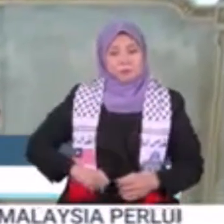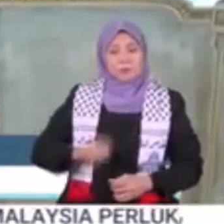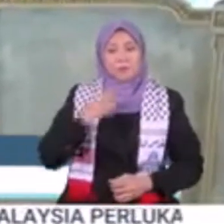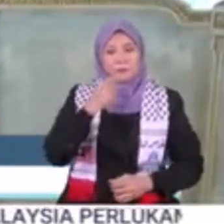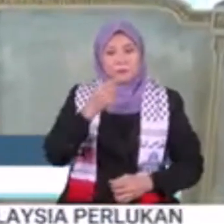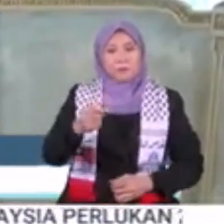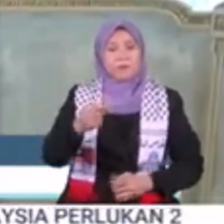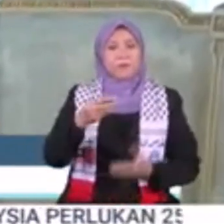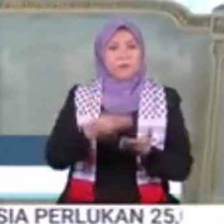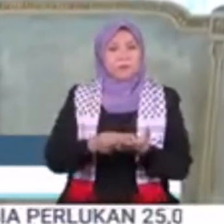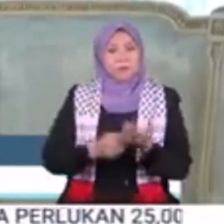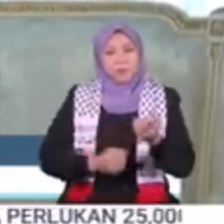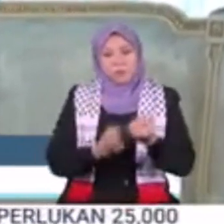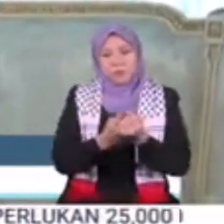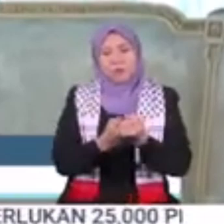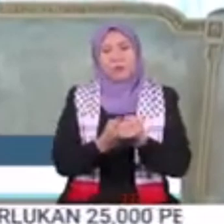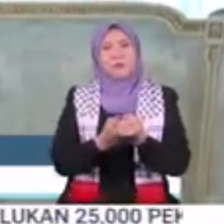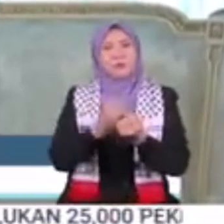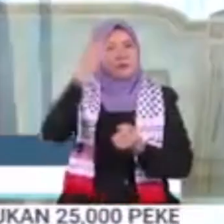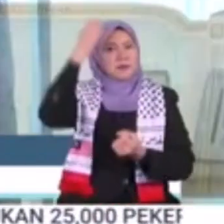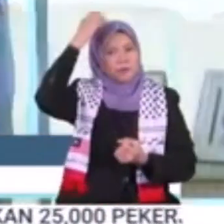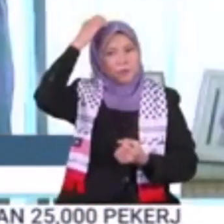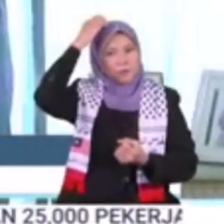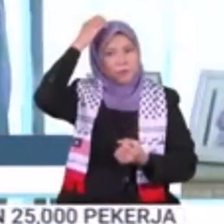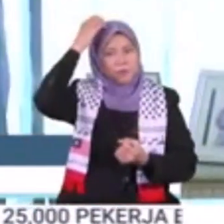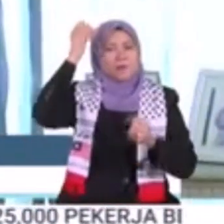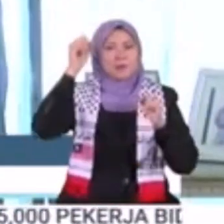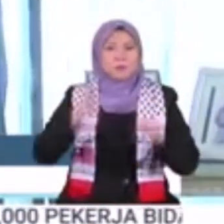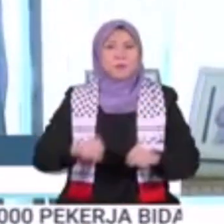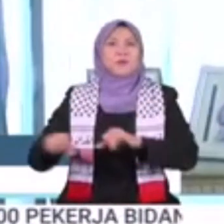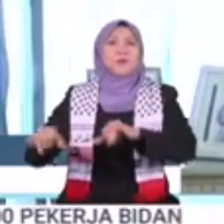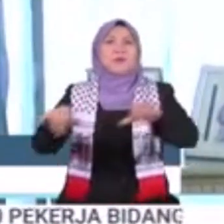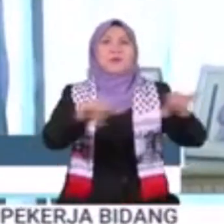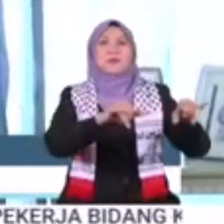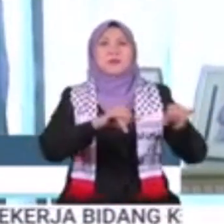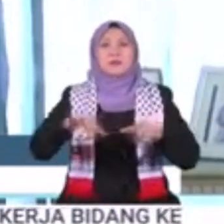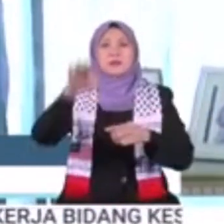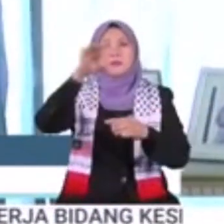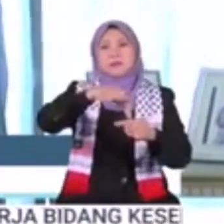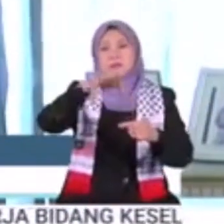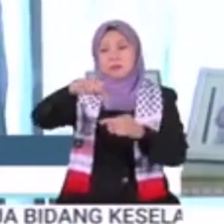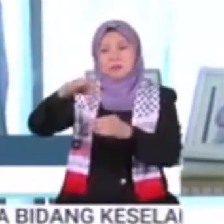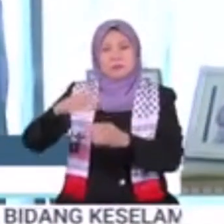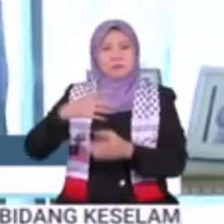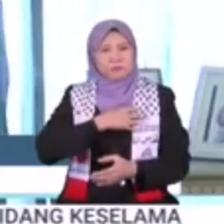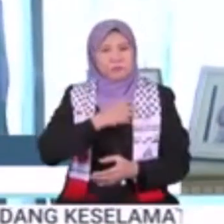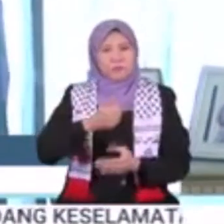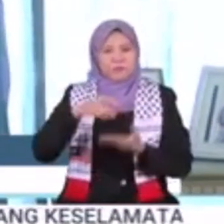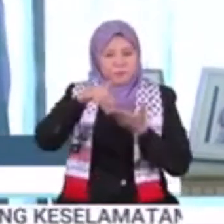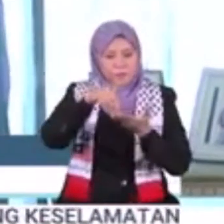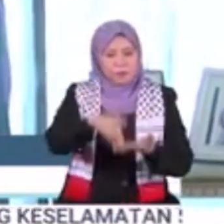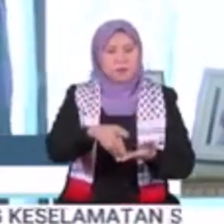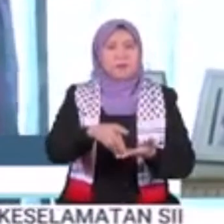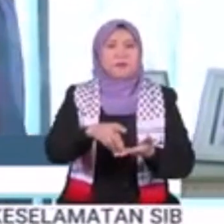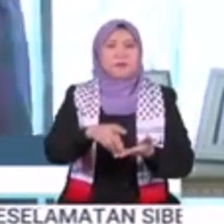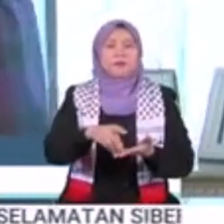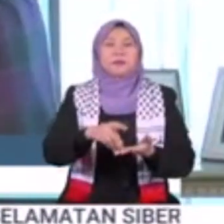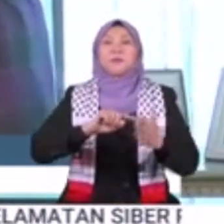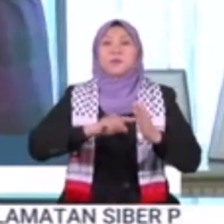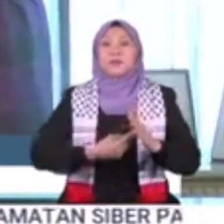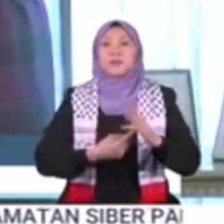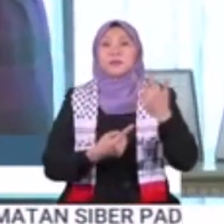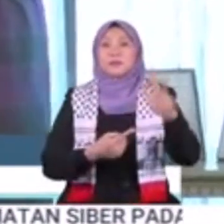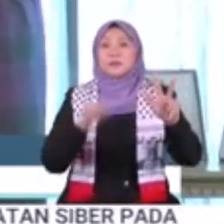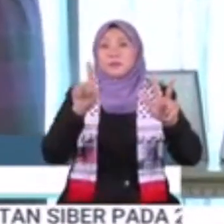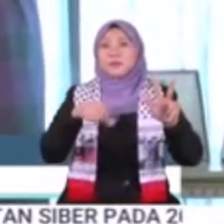dan penyaluran sumbangan rakyat Selangor dapat dibuat dan diselaraskan melalui Tabung Infak Jariah Umat Islam Selangor TIJARI bermula